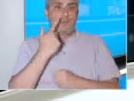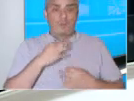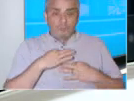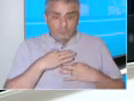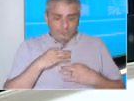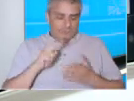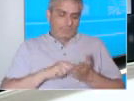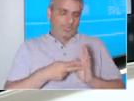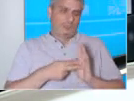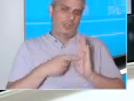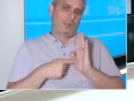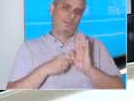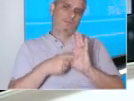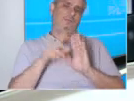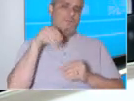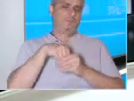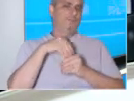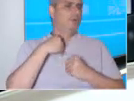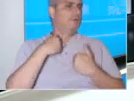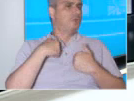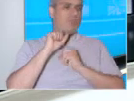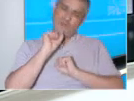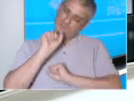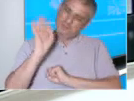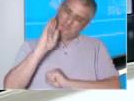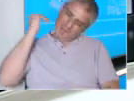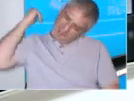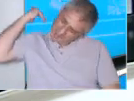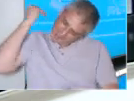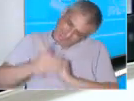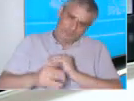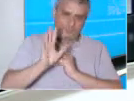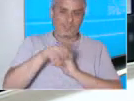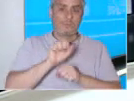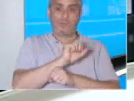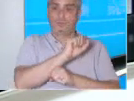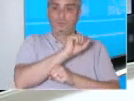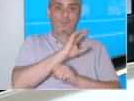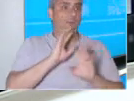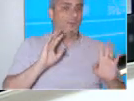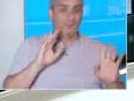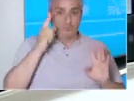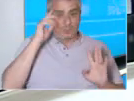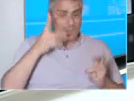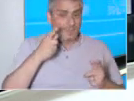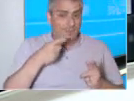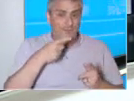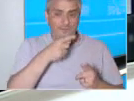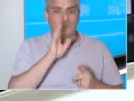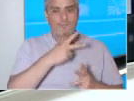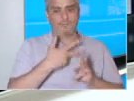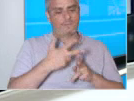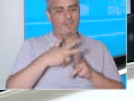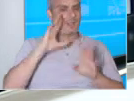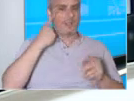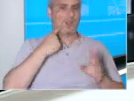בשבילי זה אסטרטגית להראות לציבור המצביעים שלנו שאנחנו עם ביבי עד הסוף. הוא ילך איתו גם לאופוזיציה. כן. בניגוד לכל הפרסומים, אתה יודע מה, במידה מסוימת זה גם מנקה